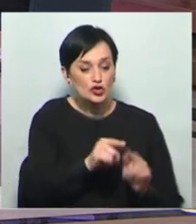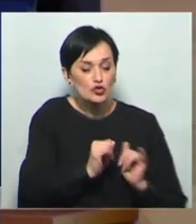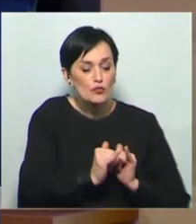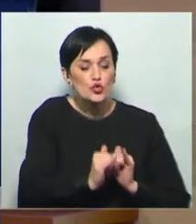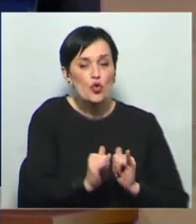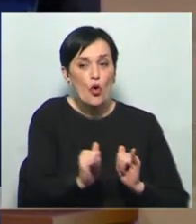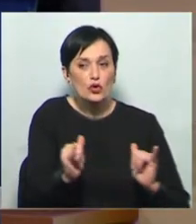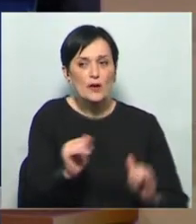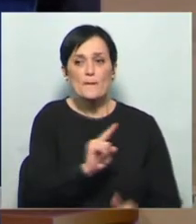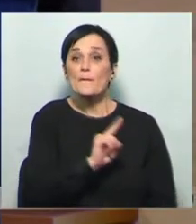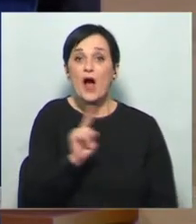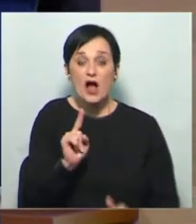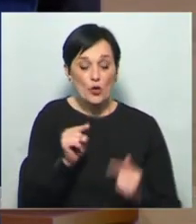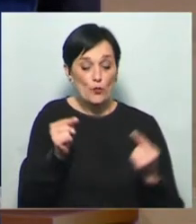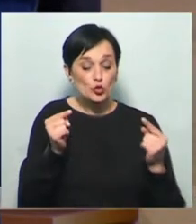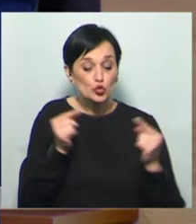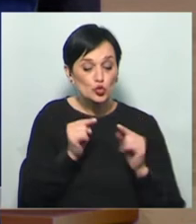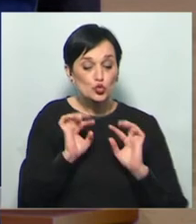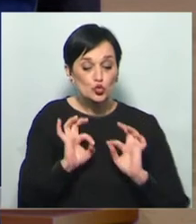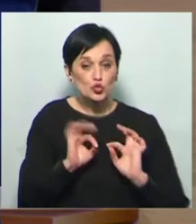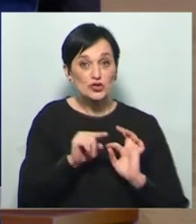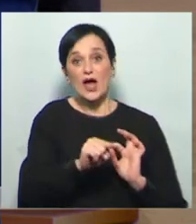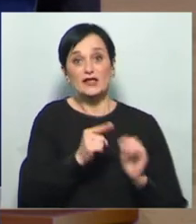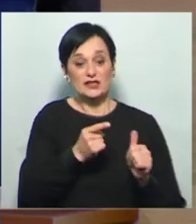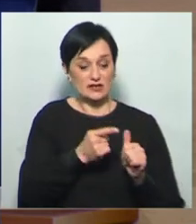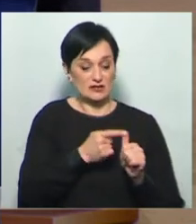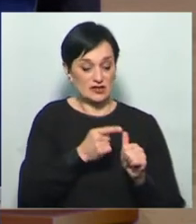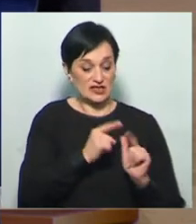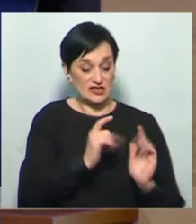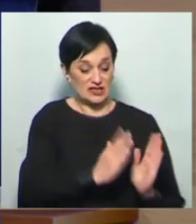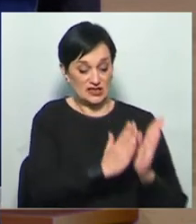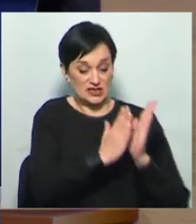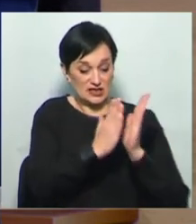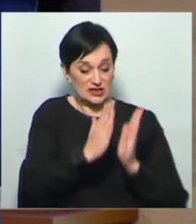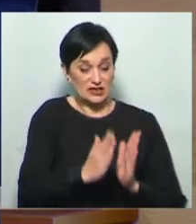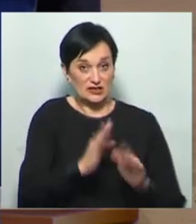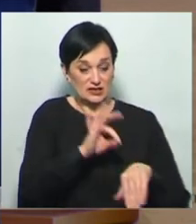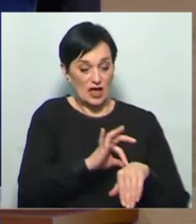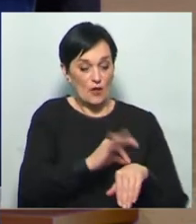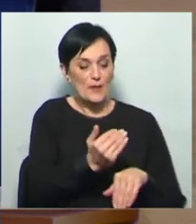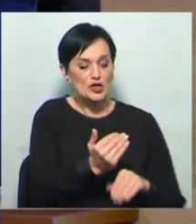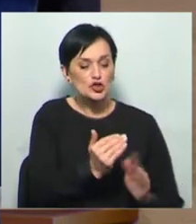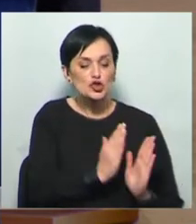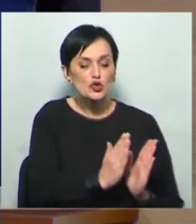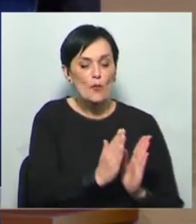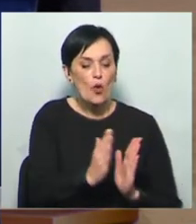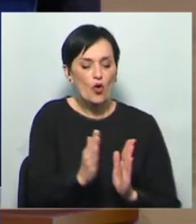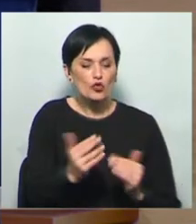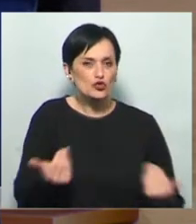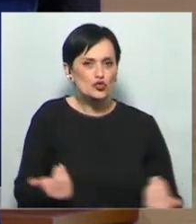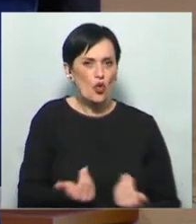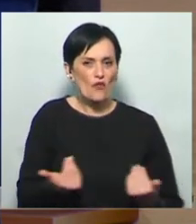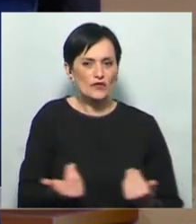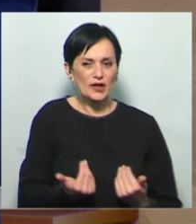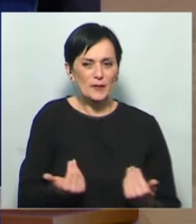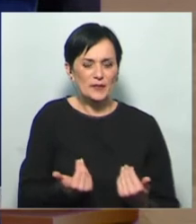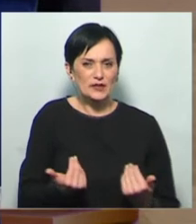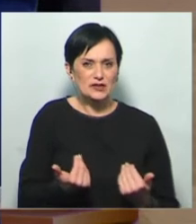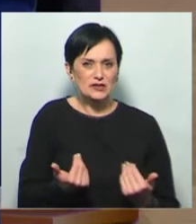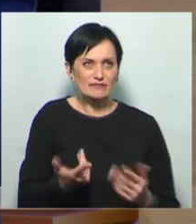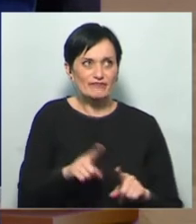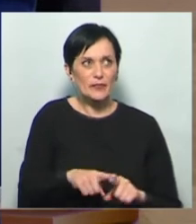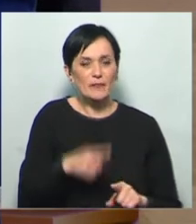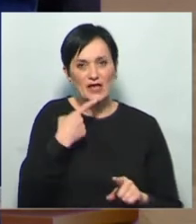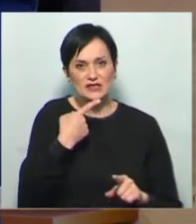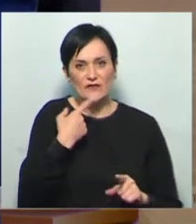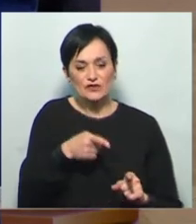პროგრესირებადია, მაგრამ ზუსტად იმ სტადიაში, როდესაც მისი მოგვარება ცხოვრების ასე